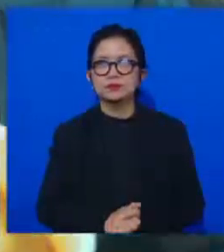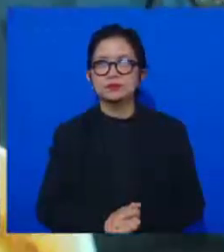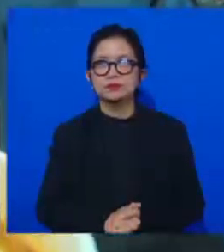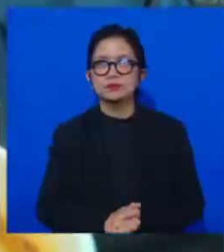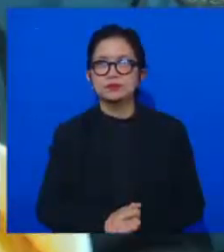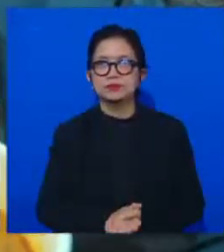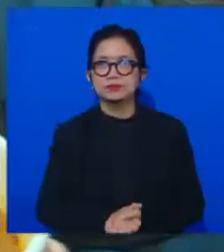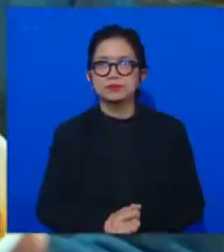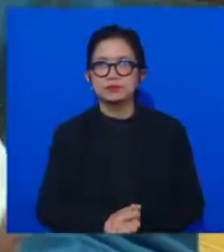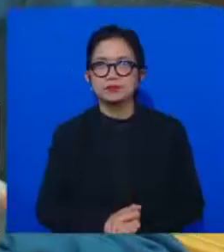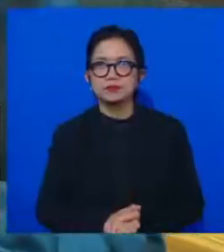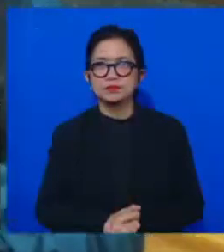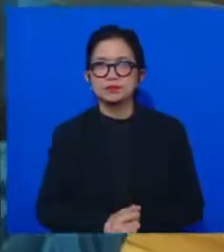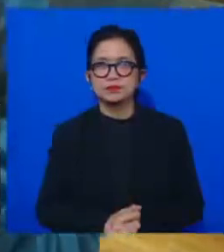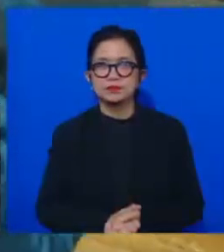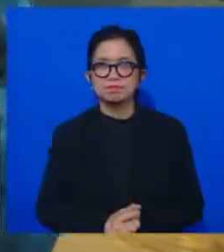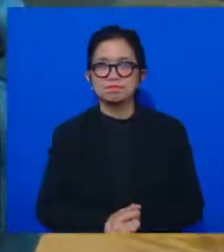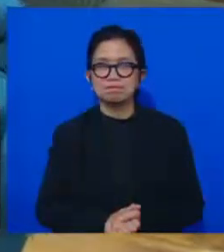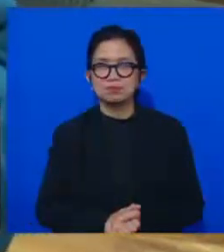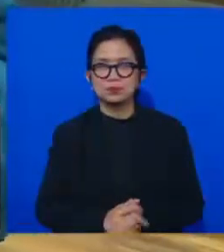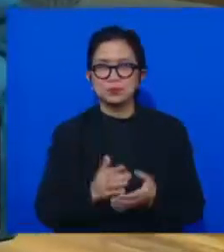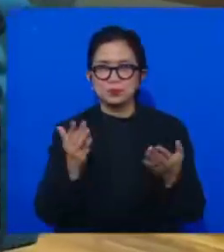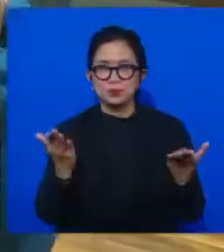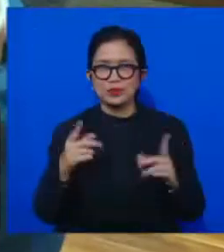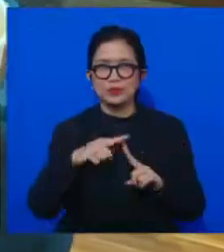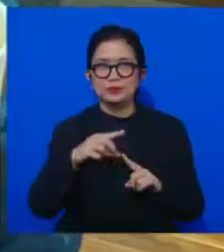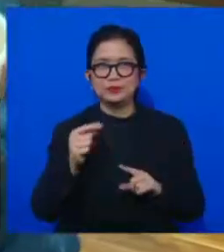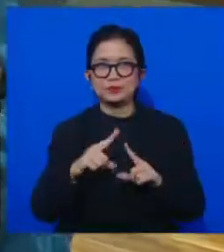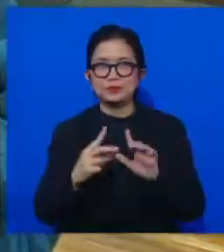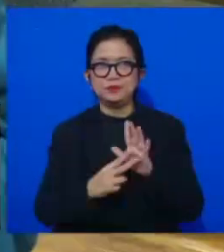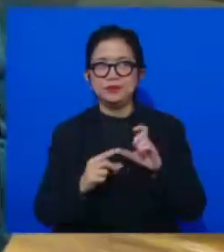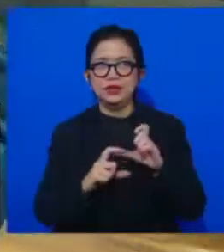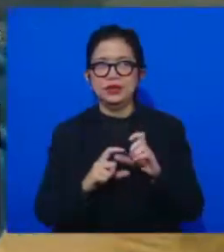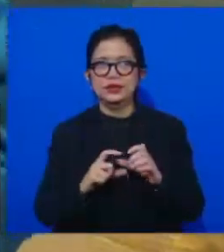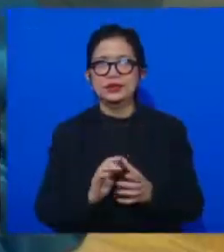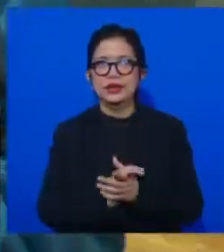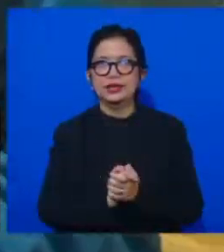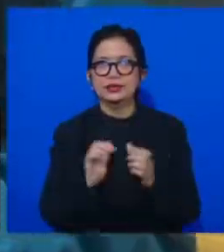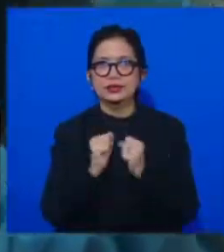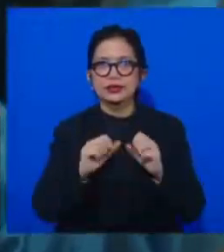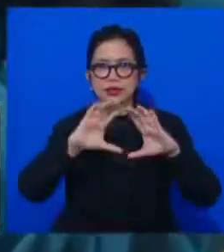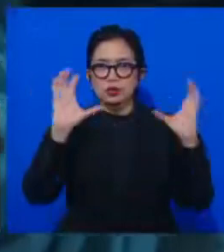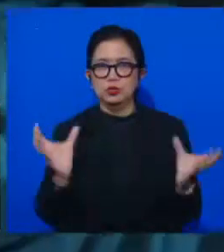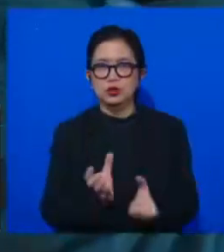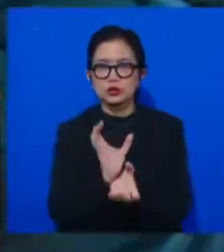Wida Subianto, Didin Istuwandani, Trans Snow World, Trans Icon, Surabaya. Makan dulu.